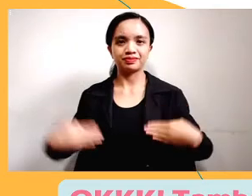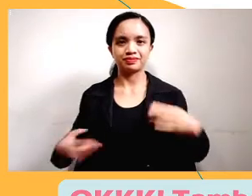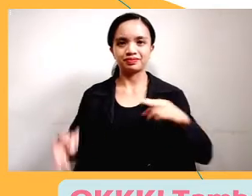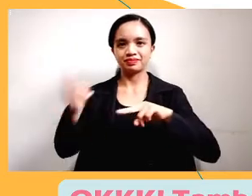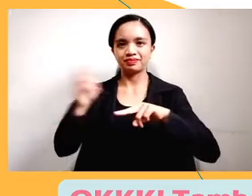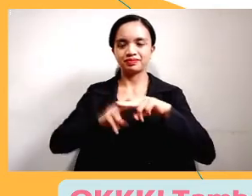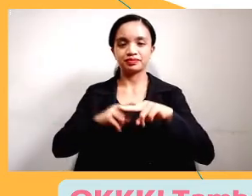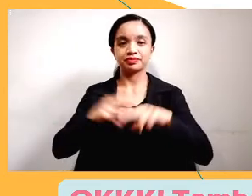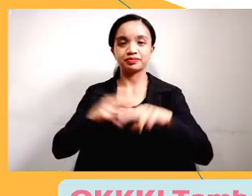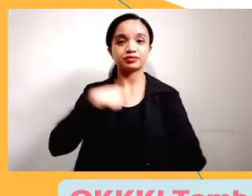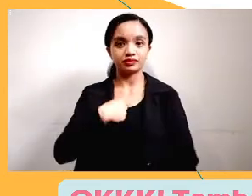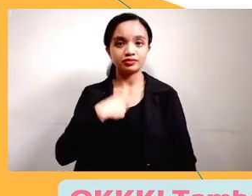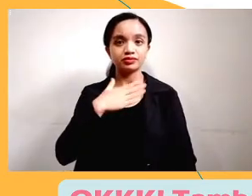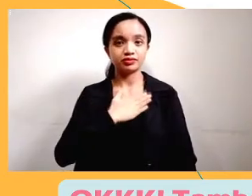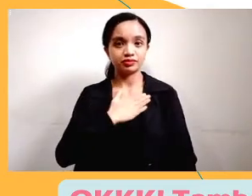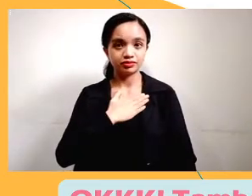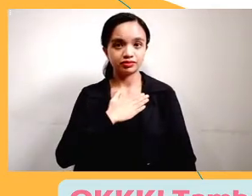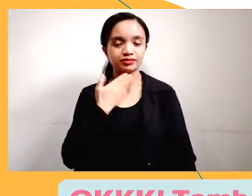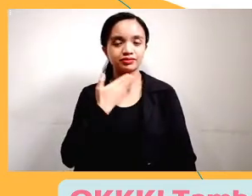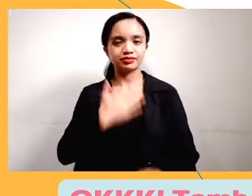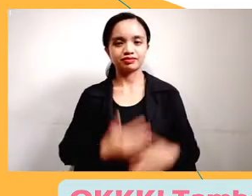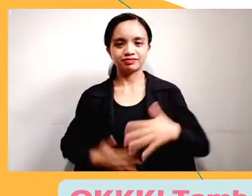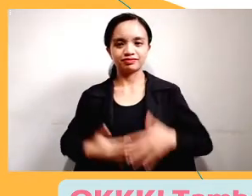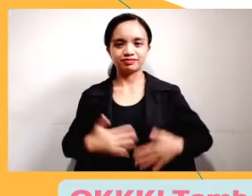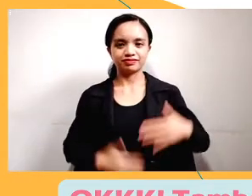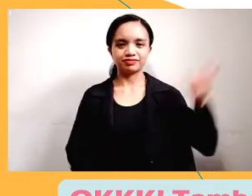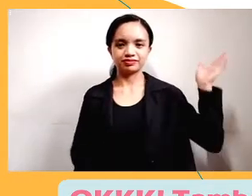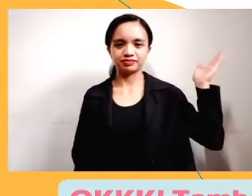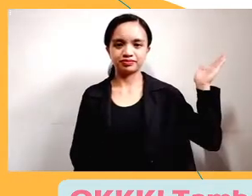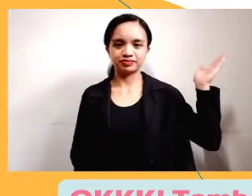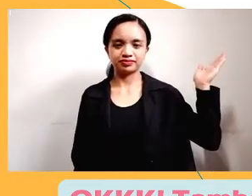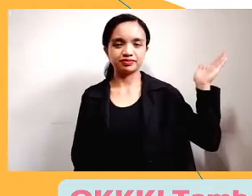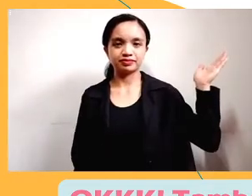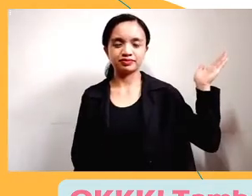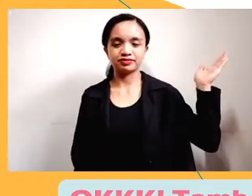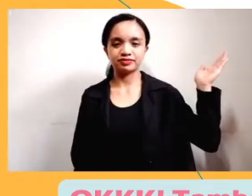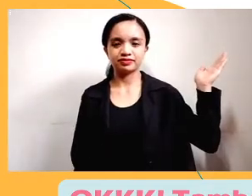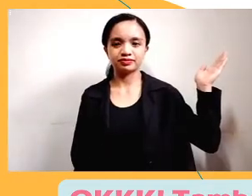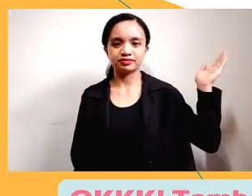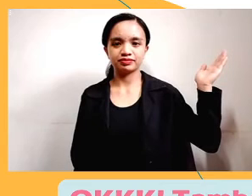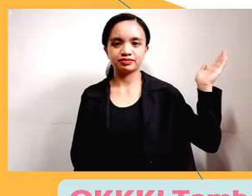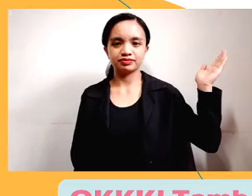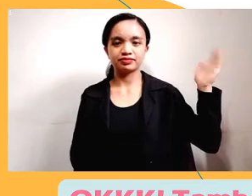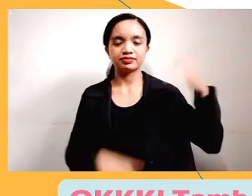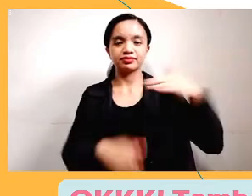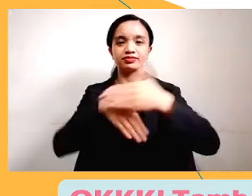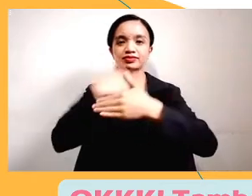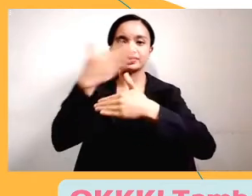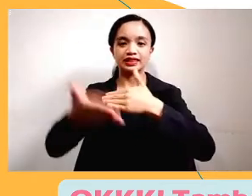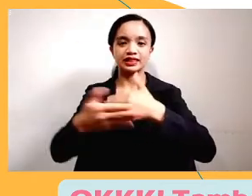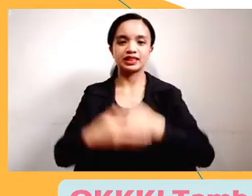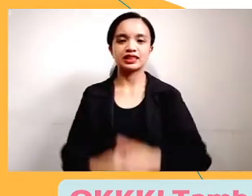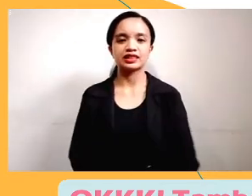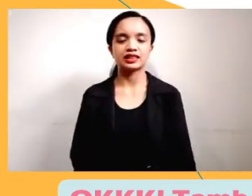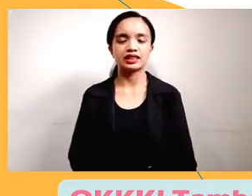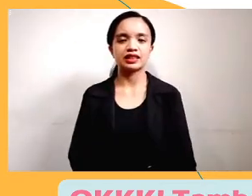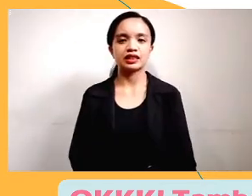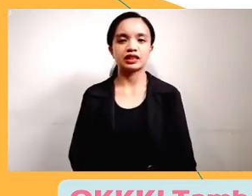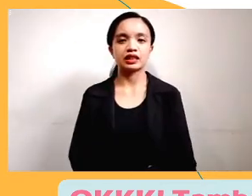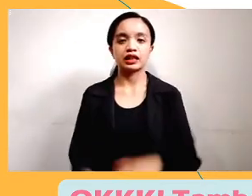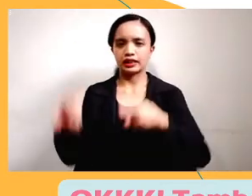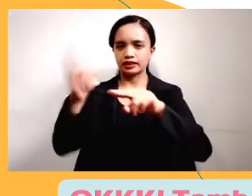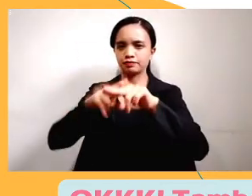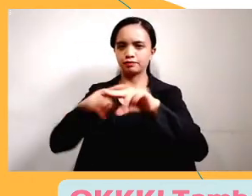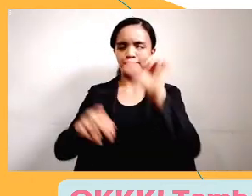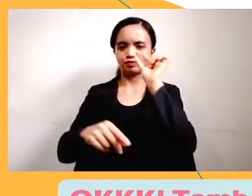Ako ay gutom. Okay? Ngayon naman, dagdagan pa natin ng konti. Lagyan